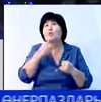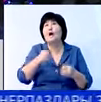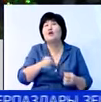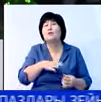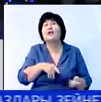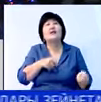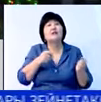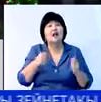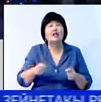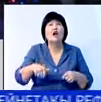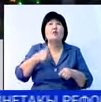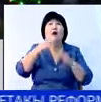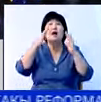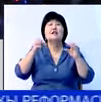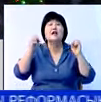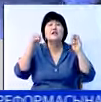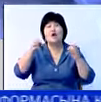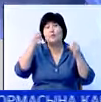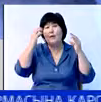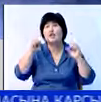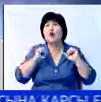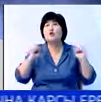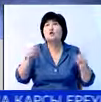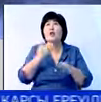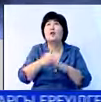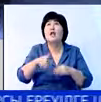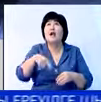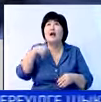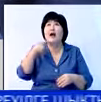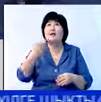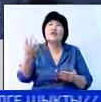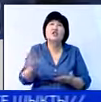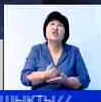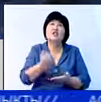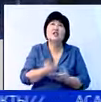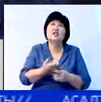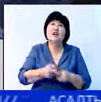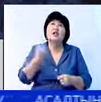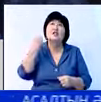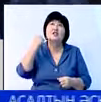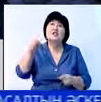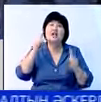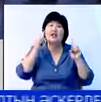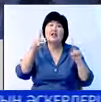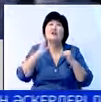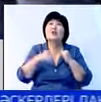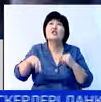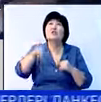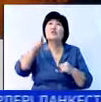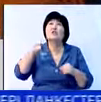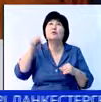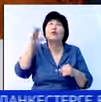алып келсін. Бас Шыршаның шамын мәдениет және спорт саласында айтарлықтай жетістіктері және жеңістерімен танылған жерлестеріміз